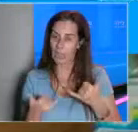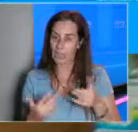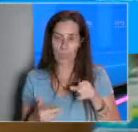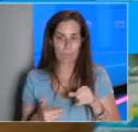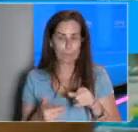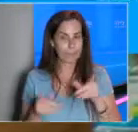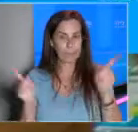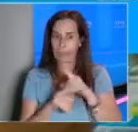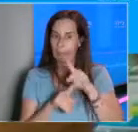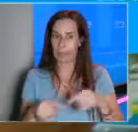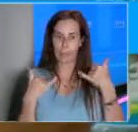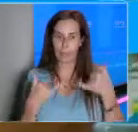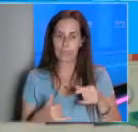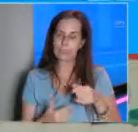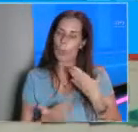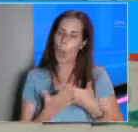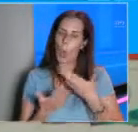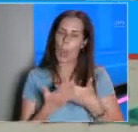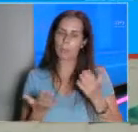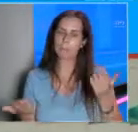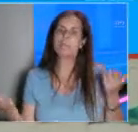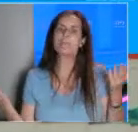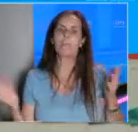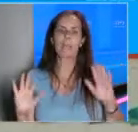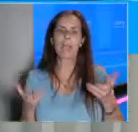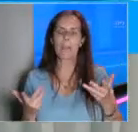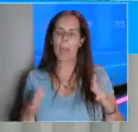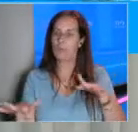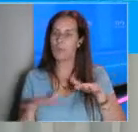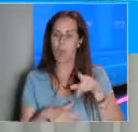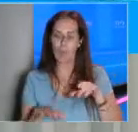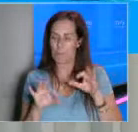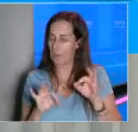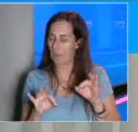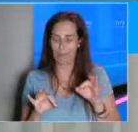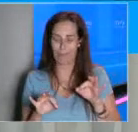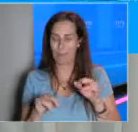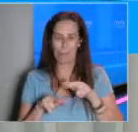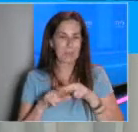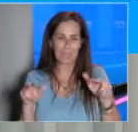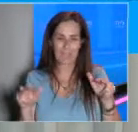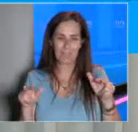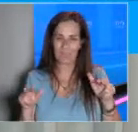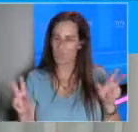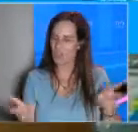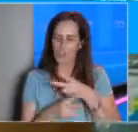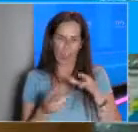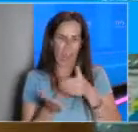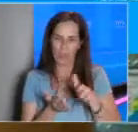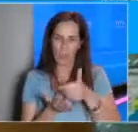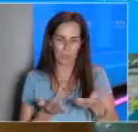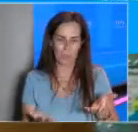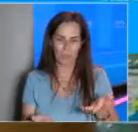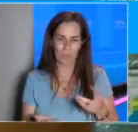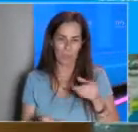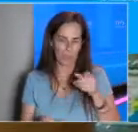הזה התבטל, הוא הוכחה לעד כמה הממשלה הזאת באמת הגיעה למקום בלתי אפשרי. הרי אתה יודע,